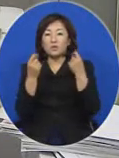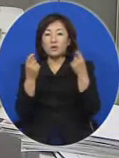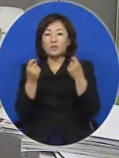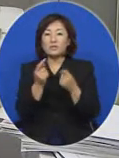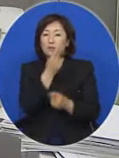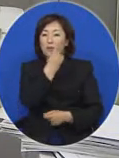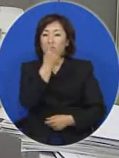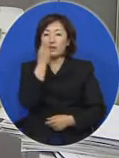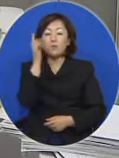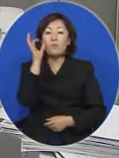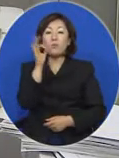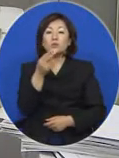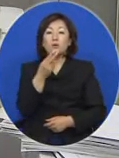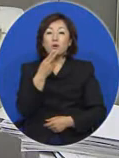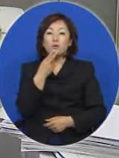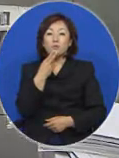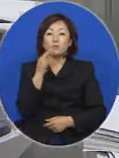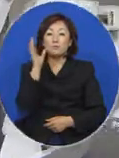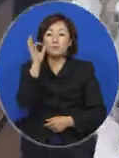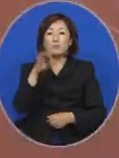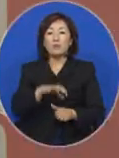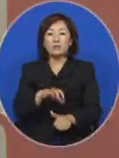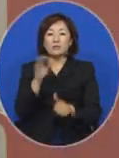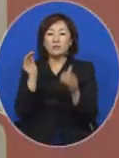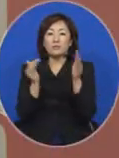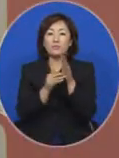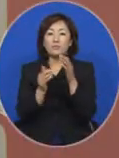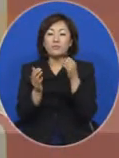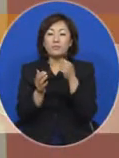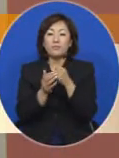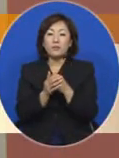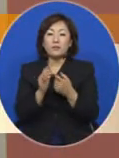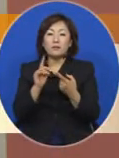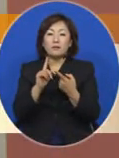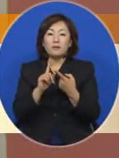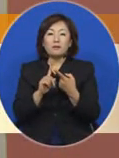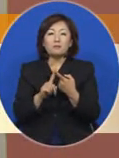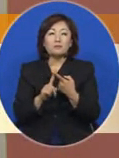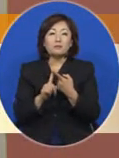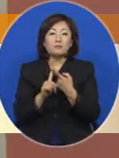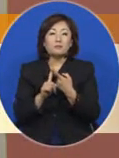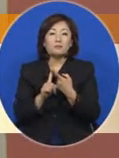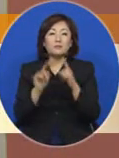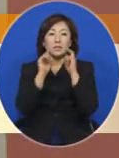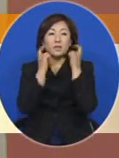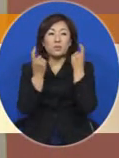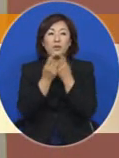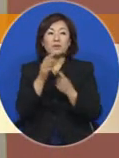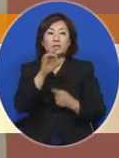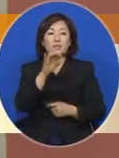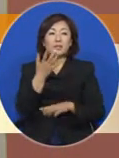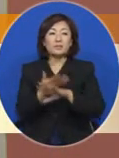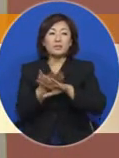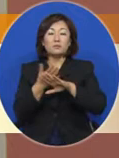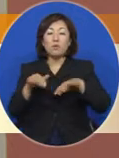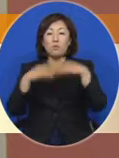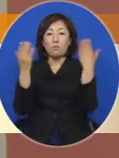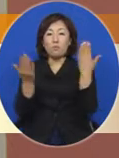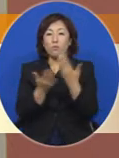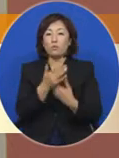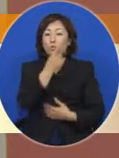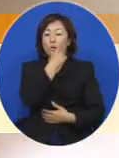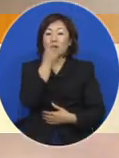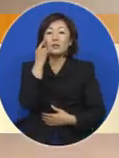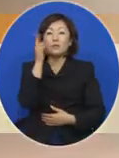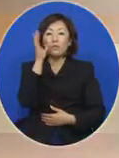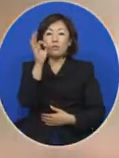렌트됐는지 확인하지 않는다는 점을 노렸습니다. 일반 상황에 따른 틀린공이 있습니다만은 점검 다 하지는 못하고요. 제가 따로